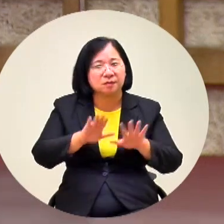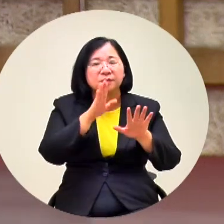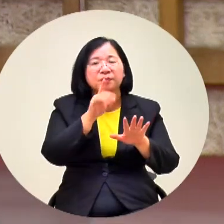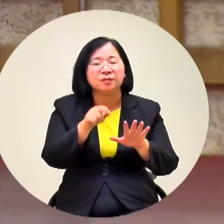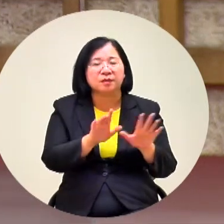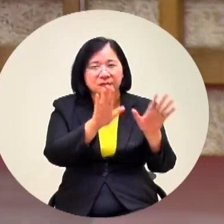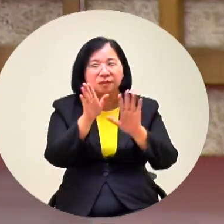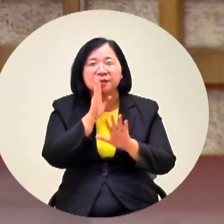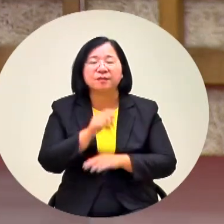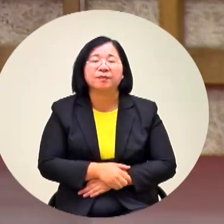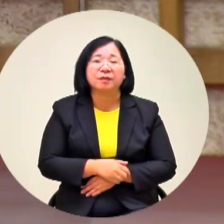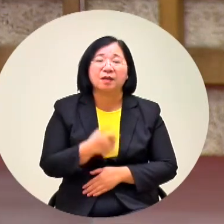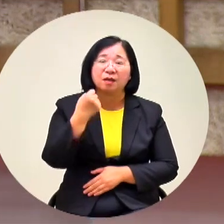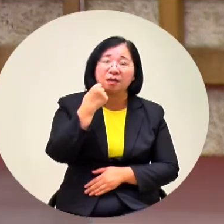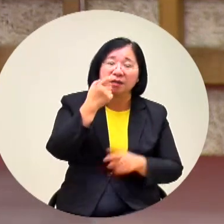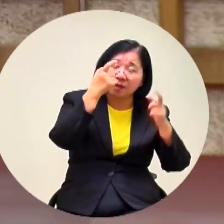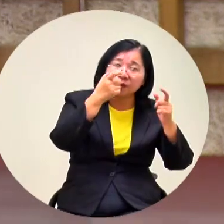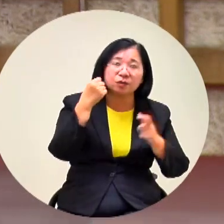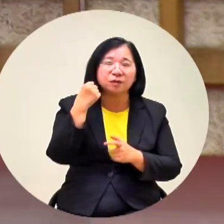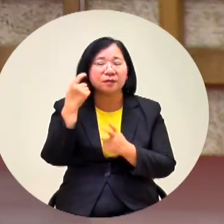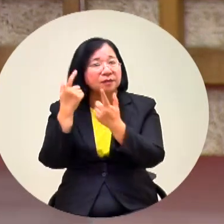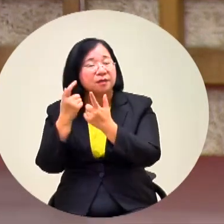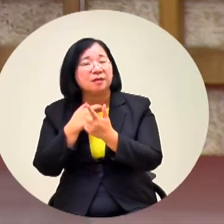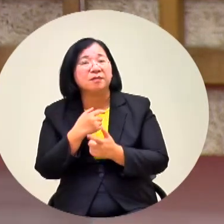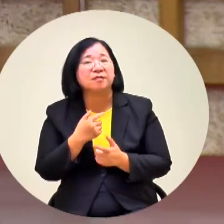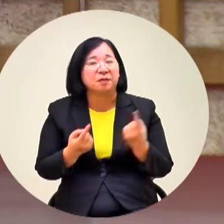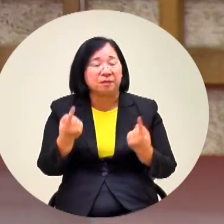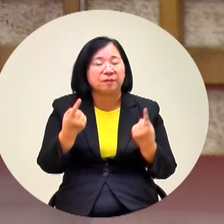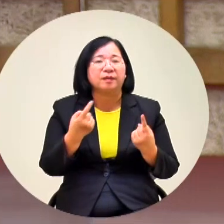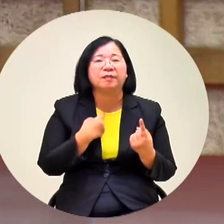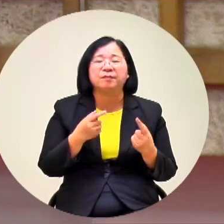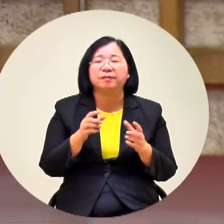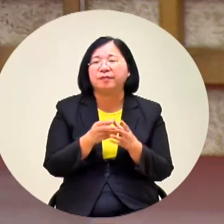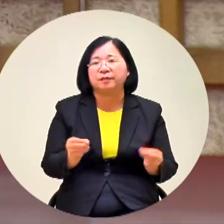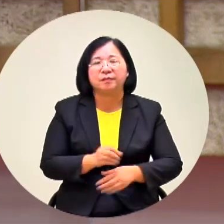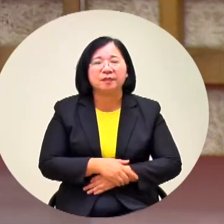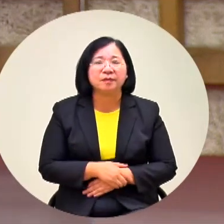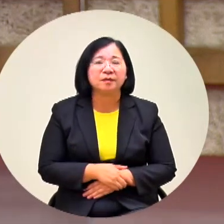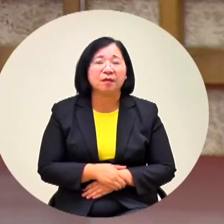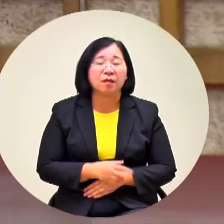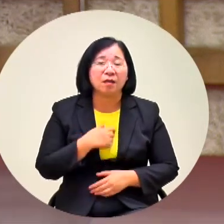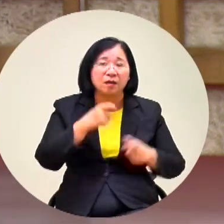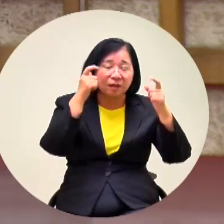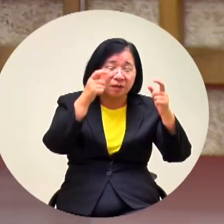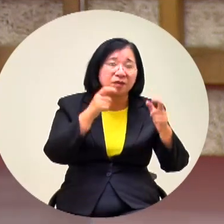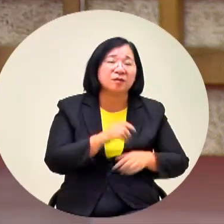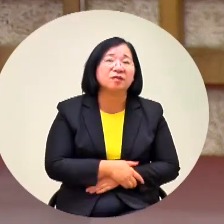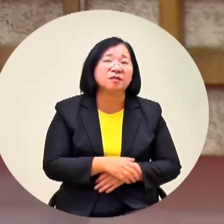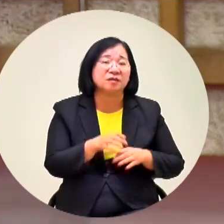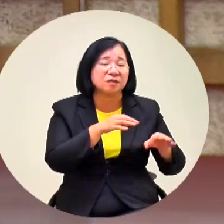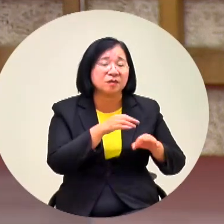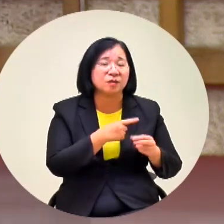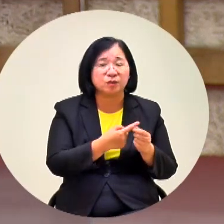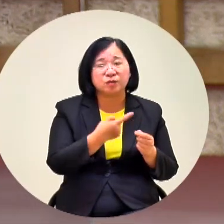说我们高雄要怎么比赢台北，其实我觉得我们不用跟台北比。高雄的盈利事业销售额，以去年像公布的资料到第三季累计来